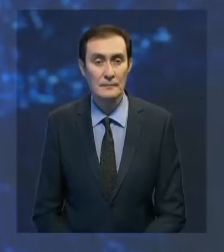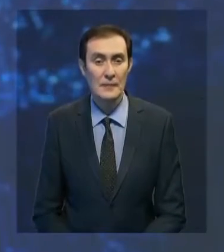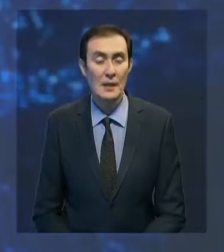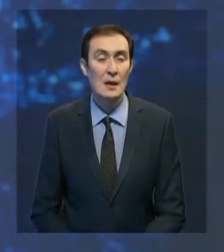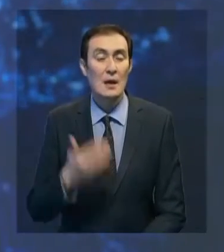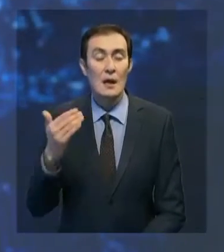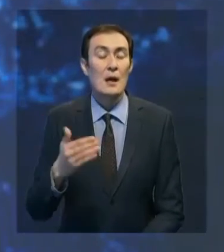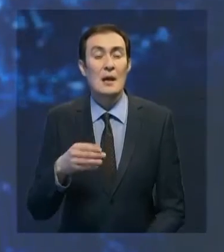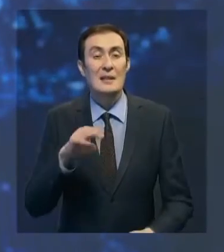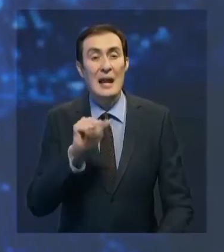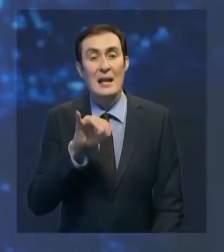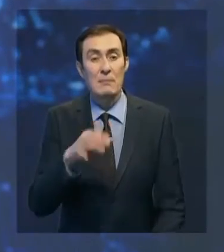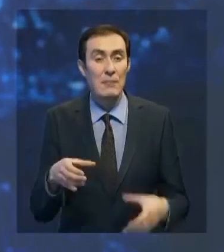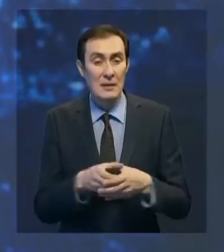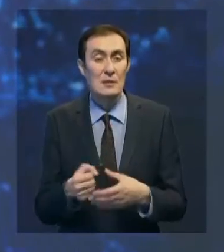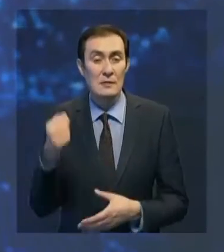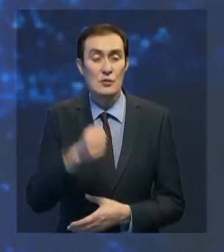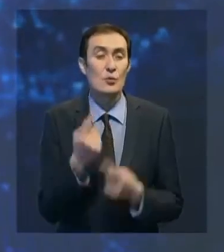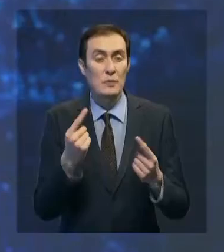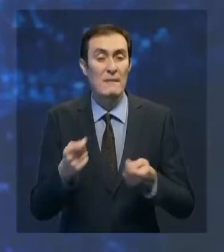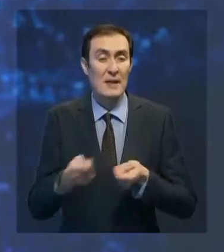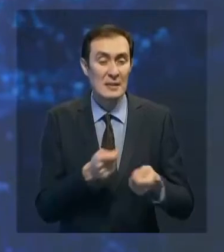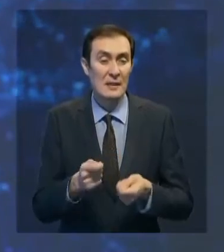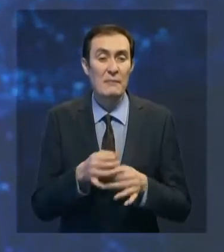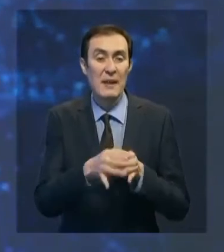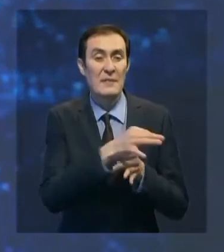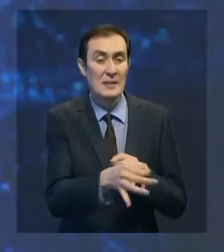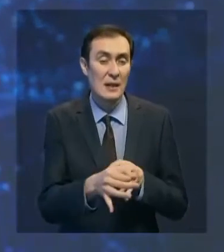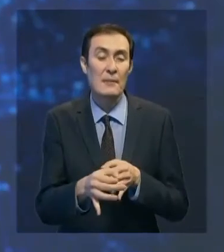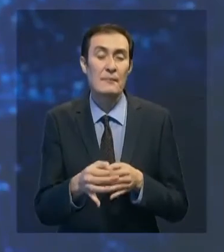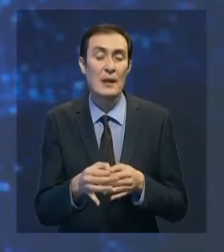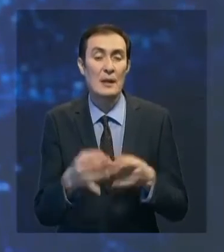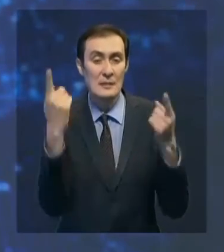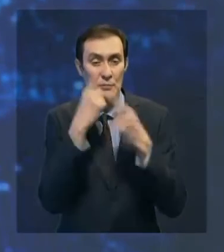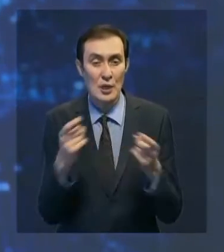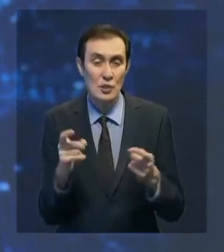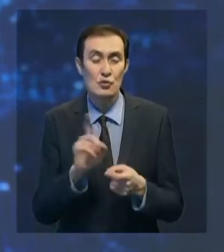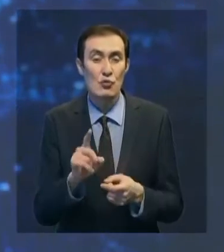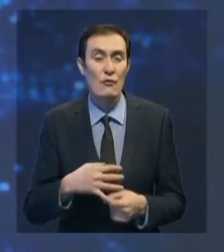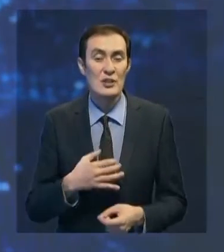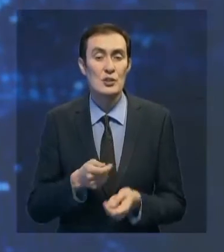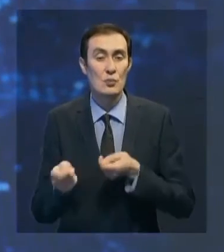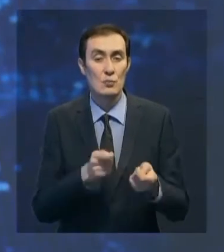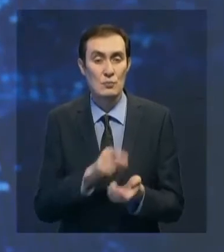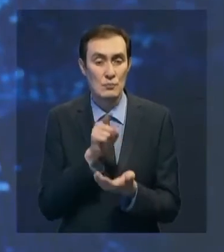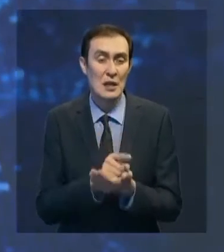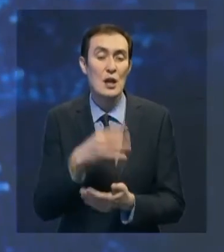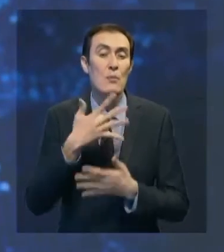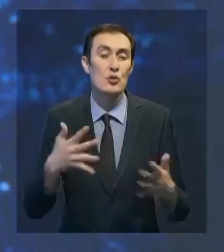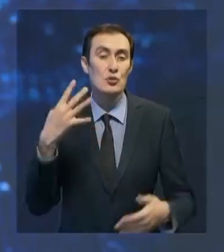Между тем, сторонники Талибана назначены на ключевые должности в афганских провинциях. Об этом сообщает телеканал Ариана